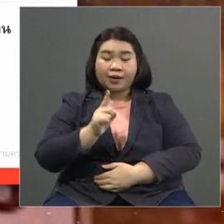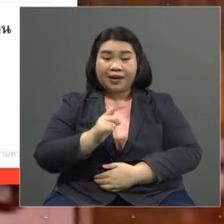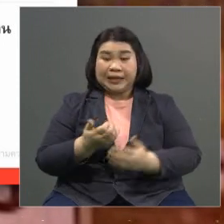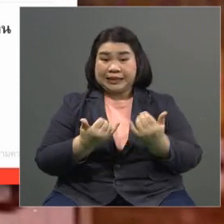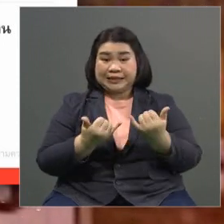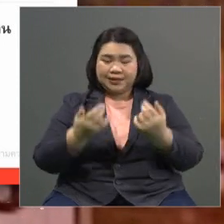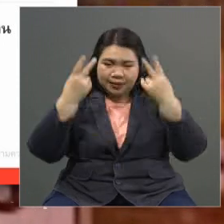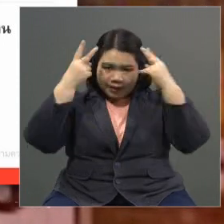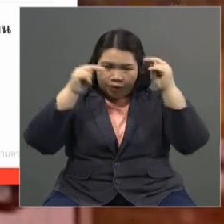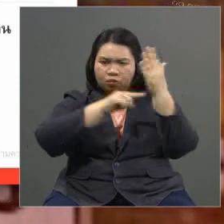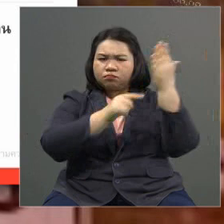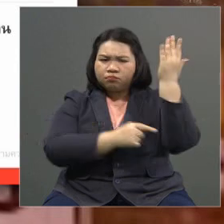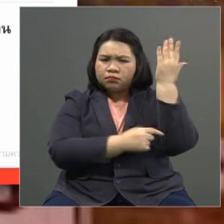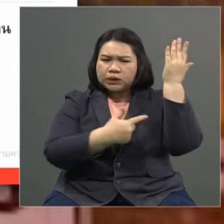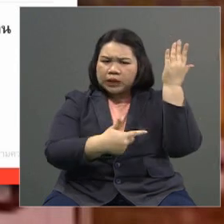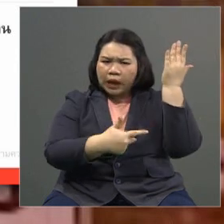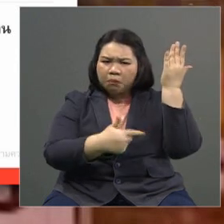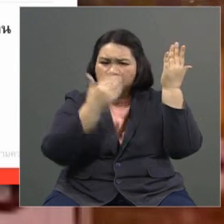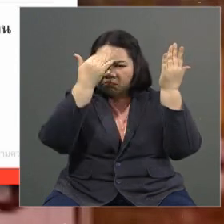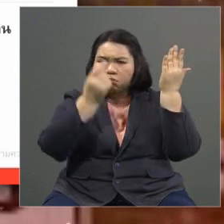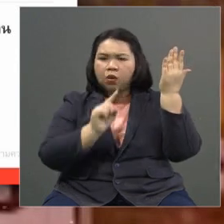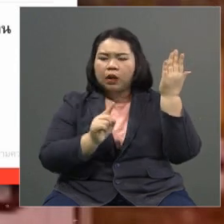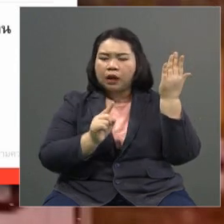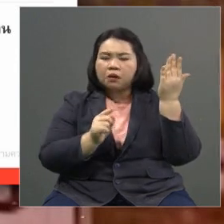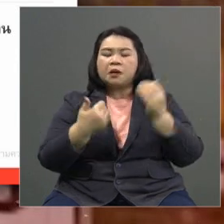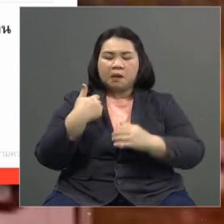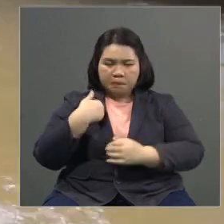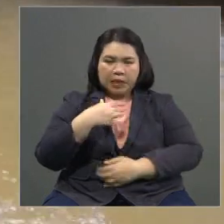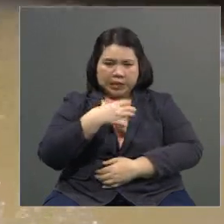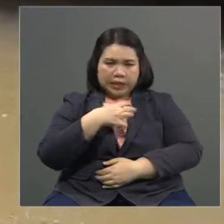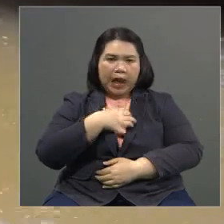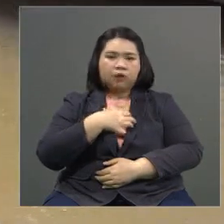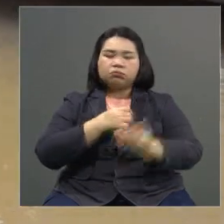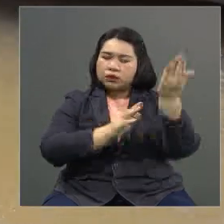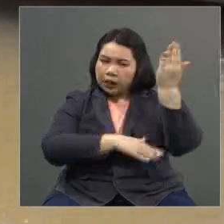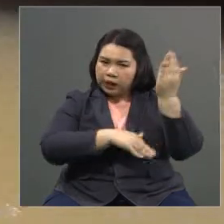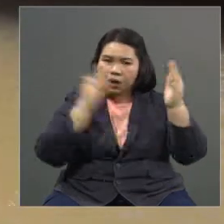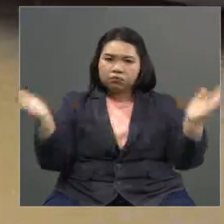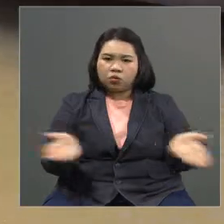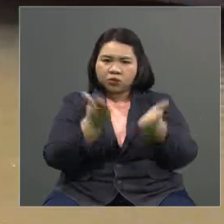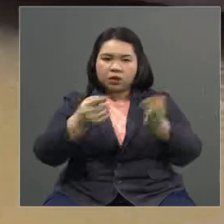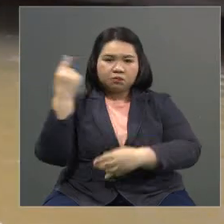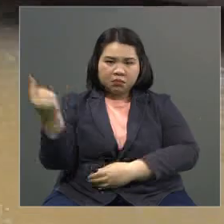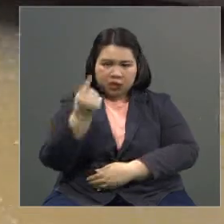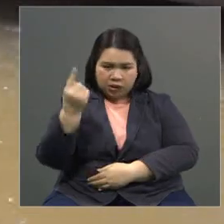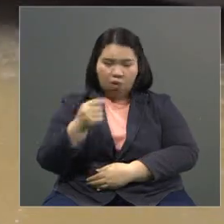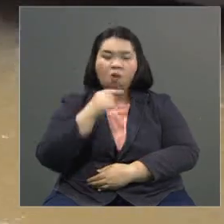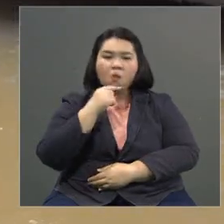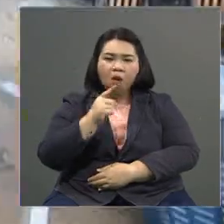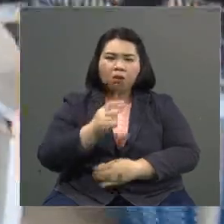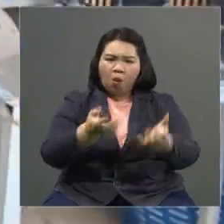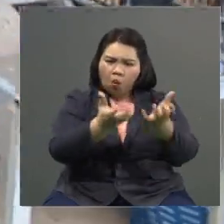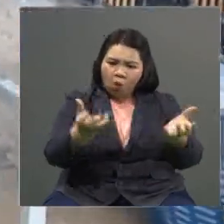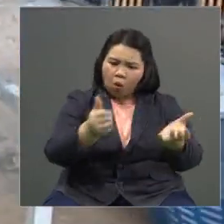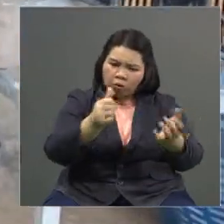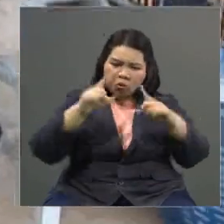นายกรัฐมนตรีจุดประสงค์ก็เพื่อต้องการให้มีการส่งเสริมการท่องเที่ยวเป็นการกระตุ้นเศรษฐกิจเพราะว่าในพื้นที่มีของดี